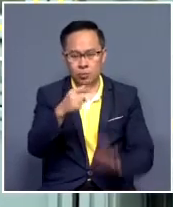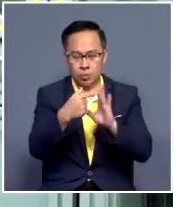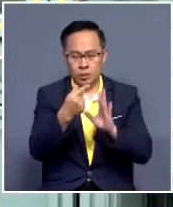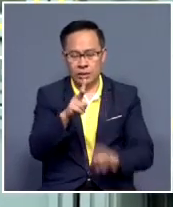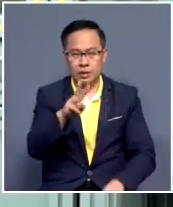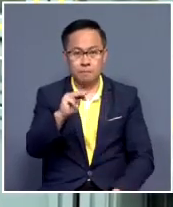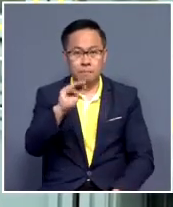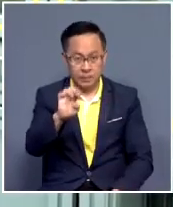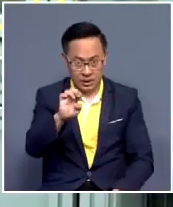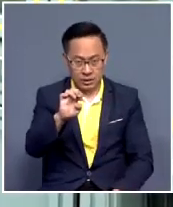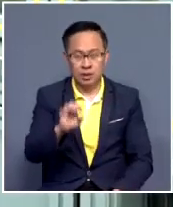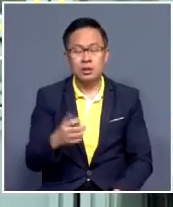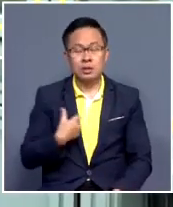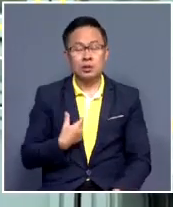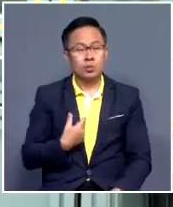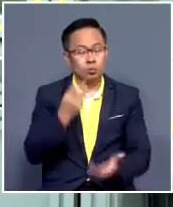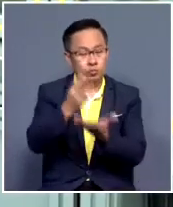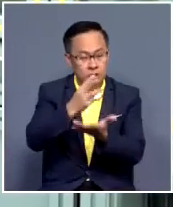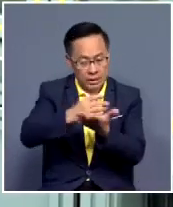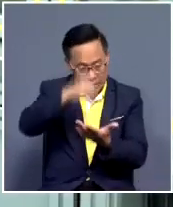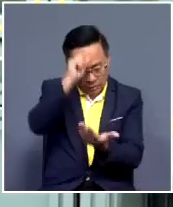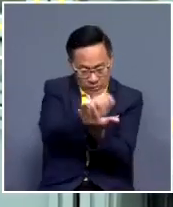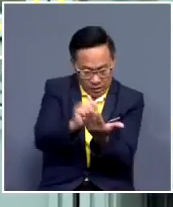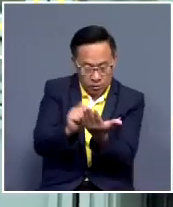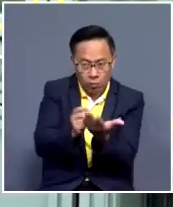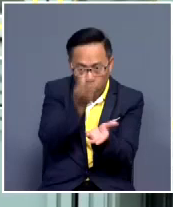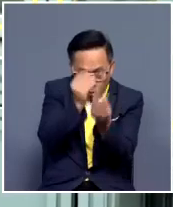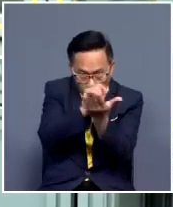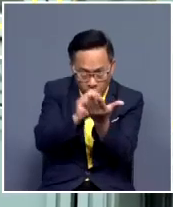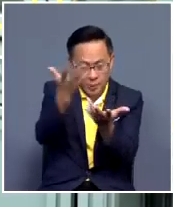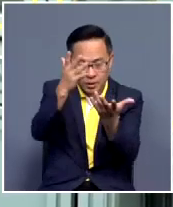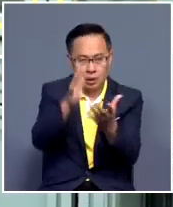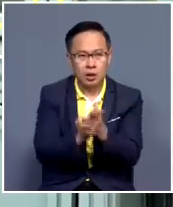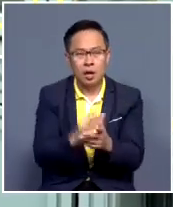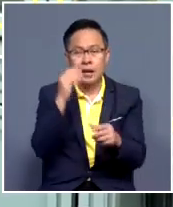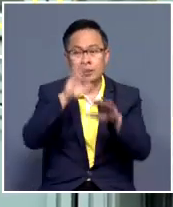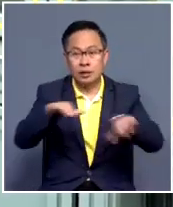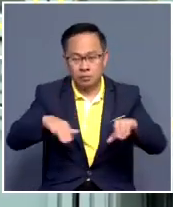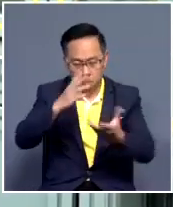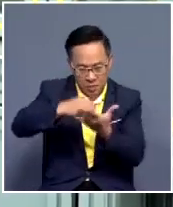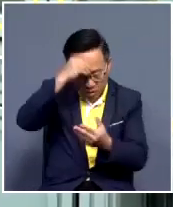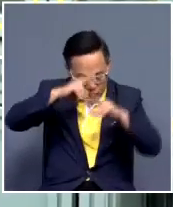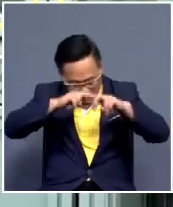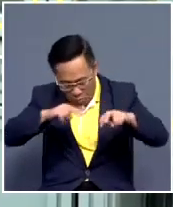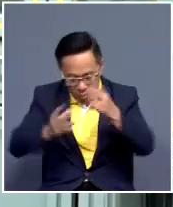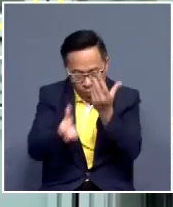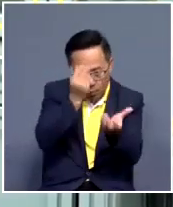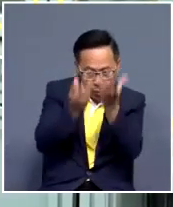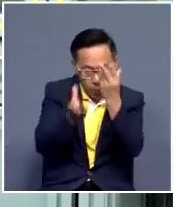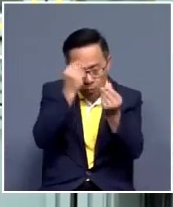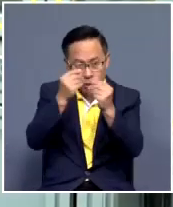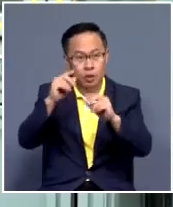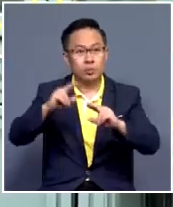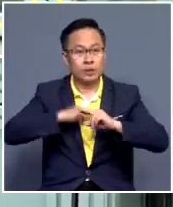coursework นะครับนั่นก็คือเราไม่มีการเรียนการสอนที่เป็นวิชาเลคเชอร์นะครับนั่นหมายว่าเด็กก็คือจะนักศึกษาเนี่ยสามารถเข้ามานะครับเ